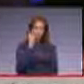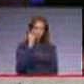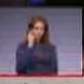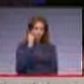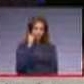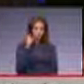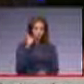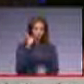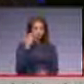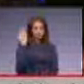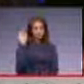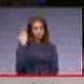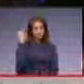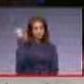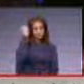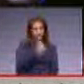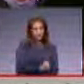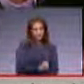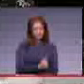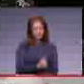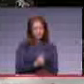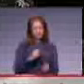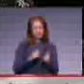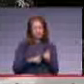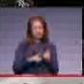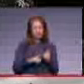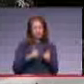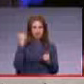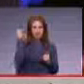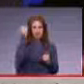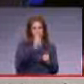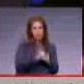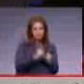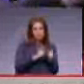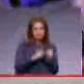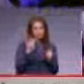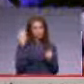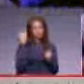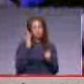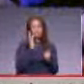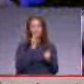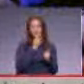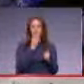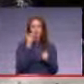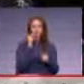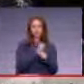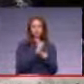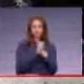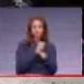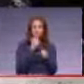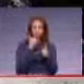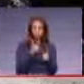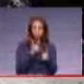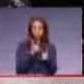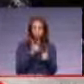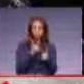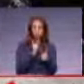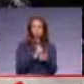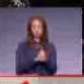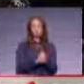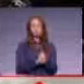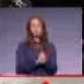عملتيه، حمدي الوزير في النهايه. شفت انت عملت ايه واللي عملتيه في الاستاذ بوكر عزت برضو. طبعا ناسين